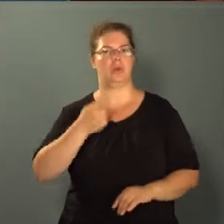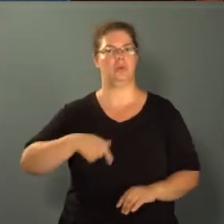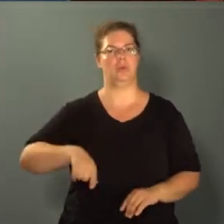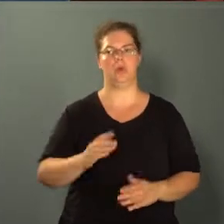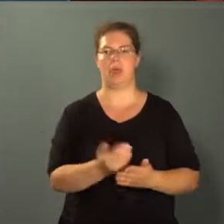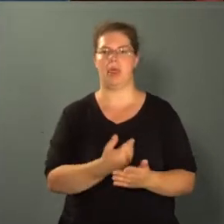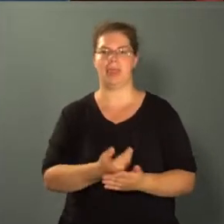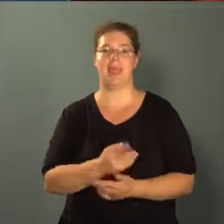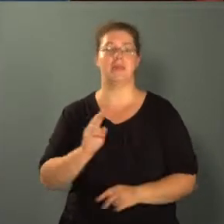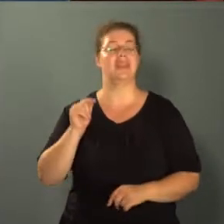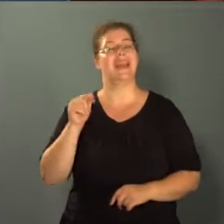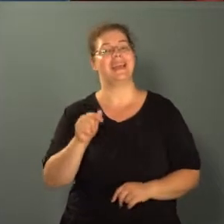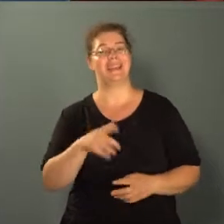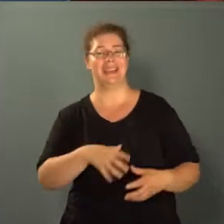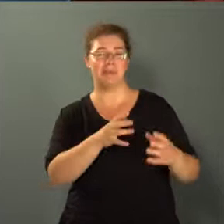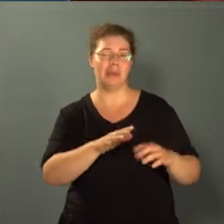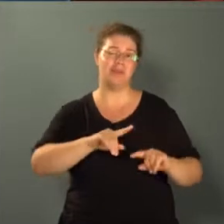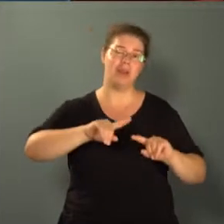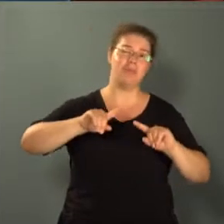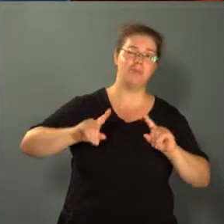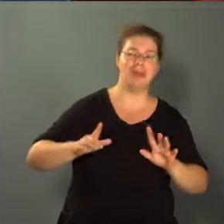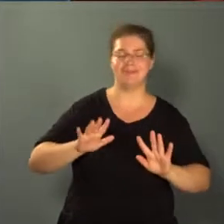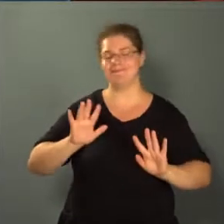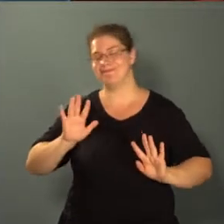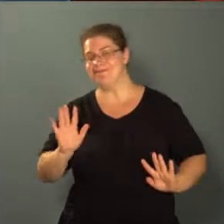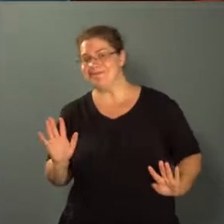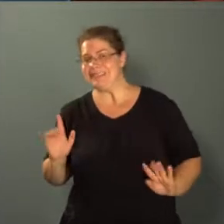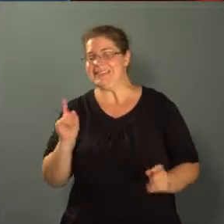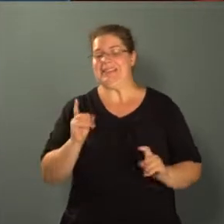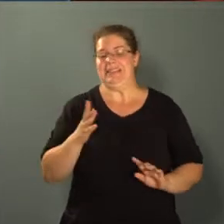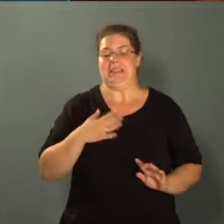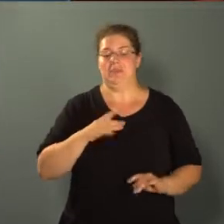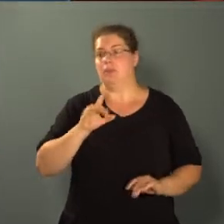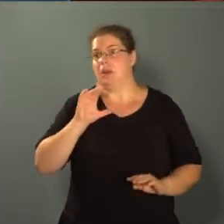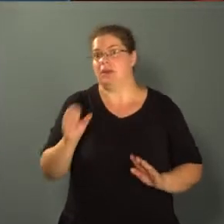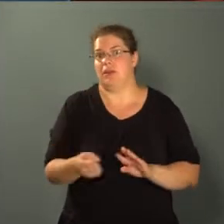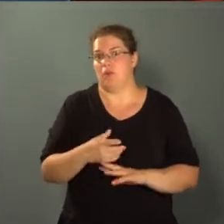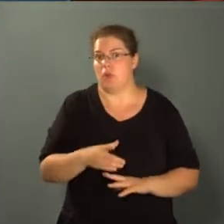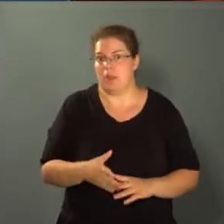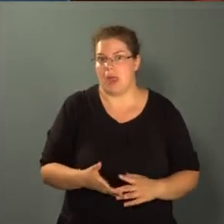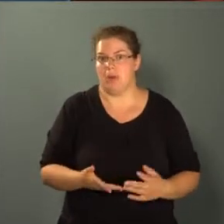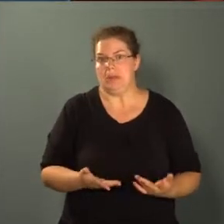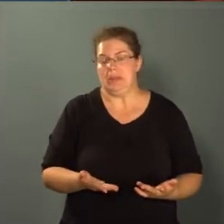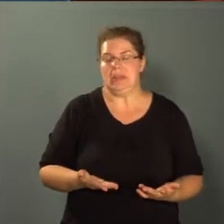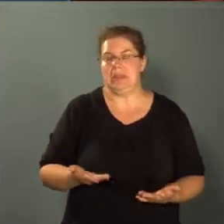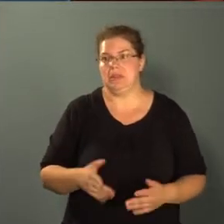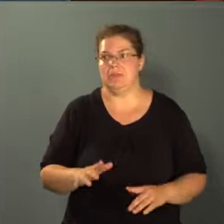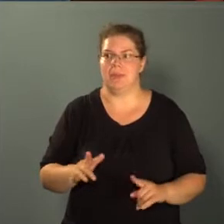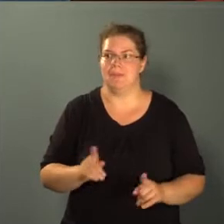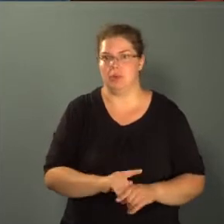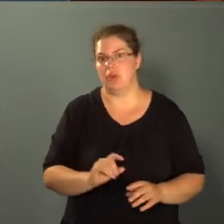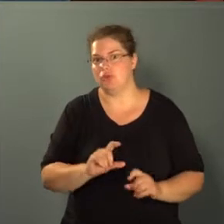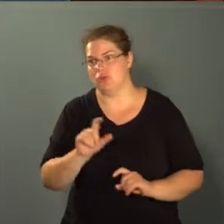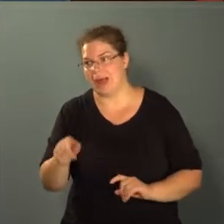tudnánk használni, hogy ez az épülete, vagy esetleg egy másik, ez azt gondolom, hogy ki fog derülni talán nem